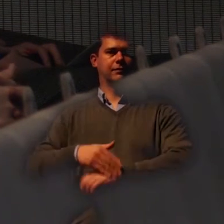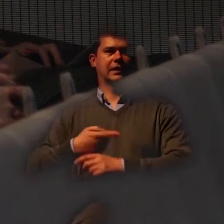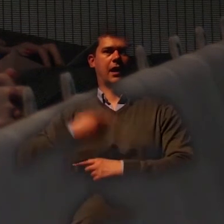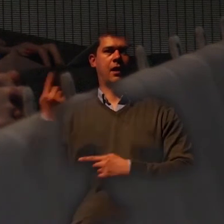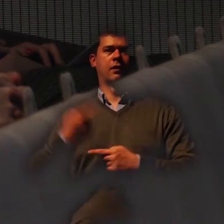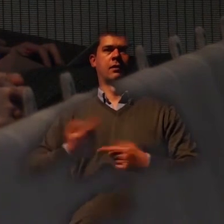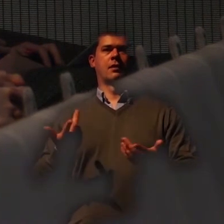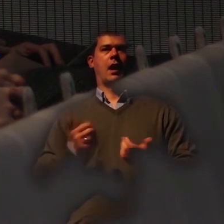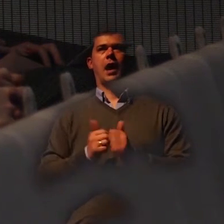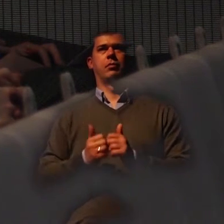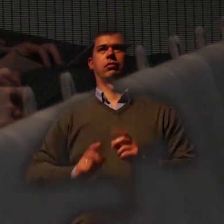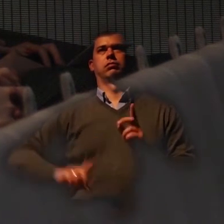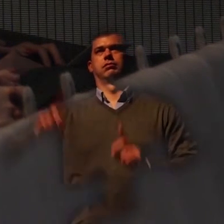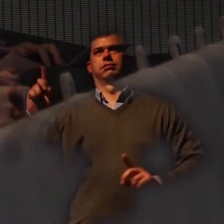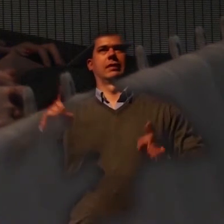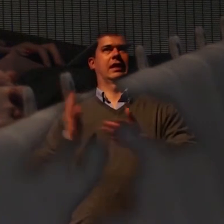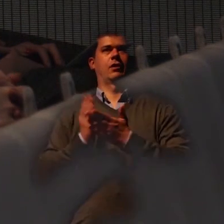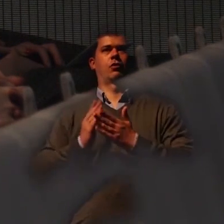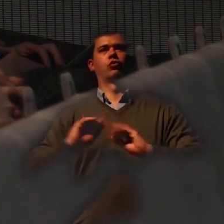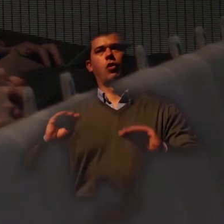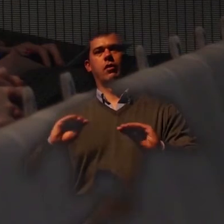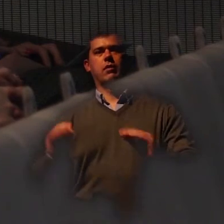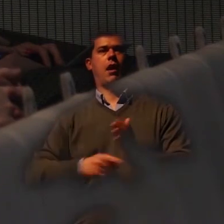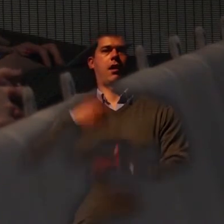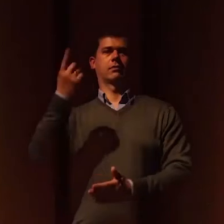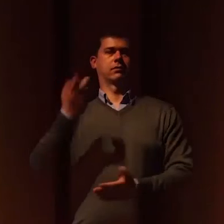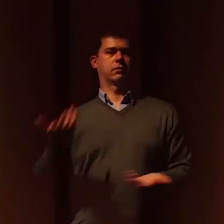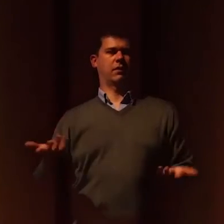są jakieś takie tylko przygodne przygodne